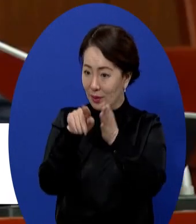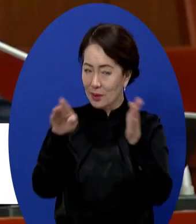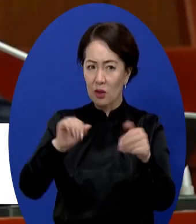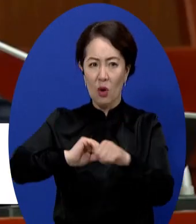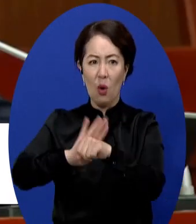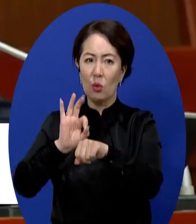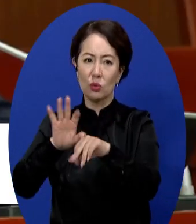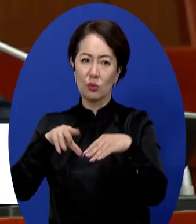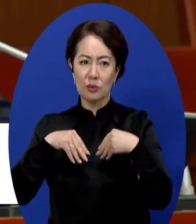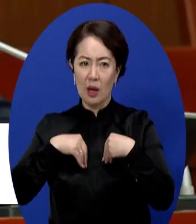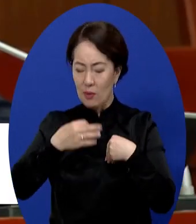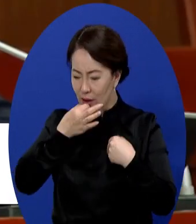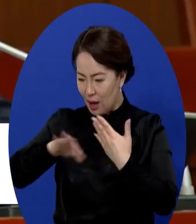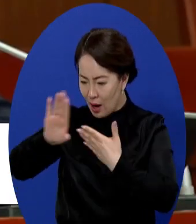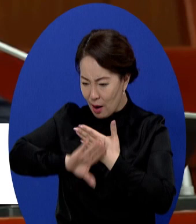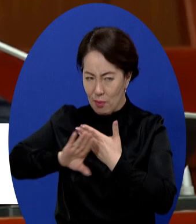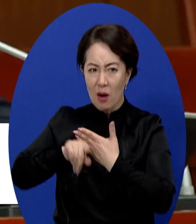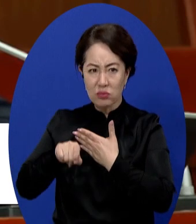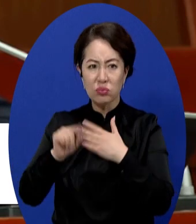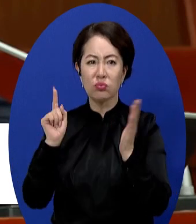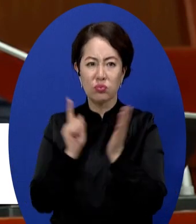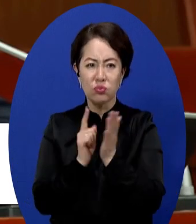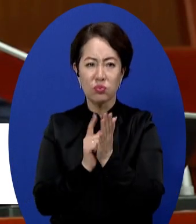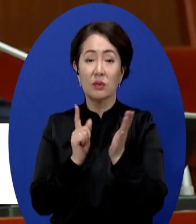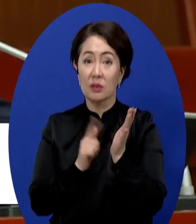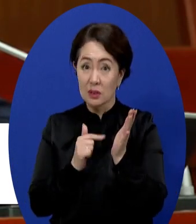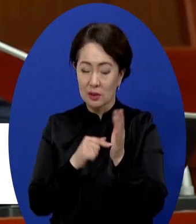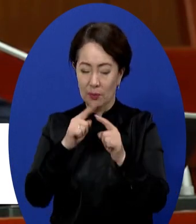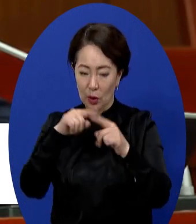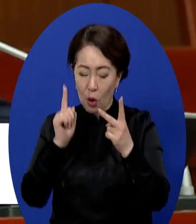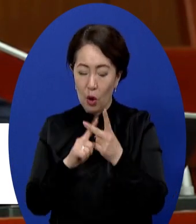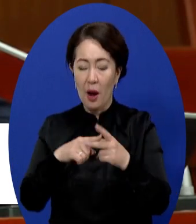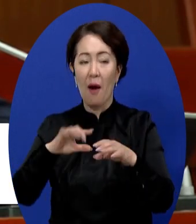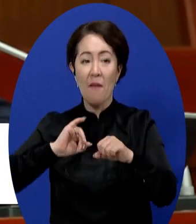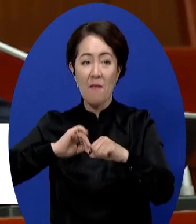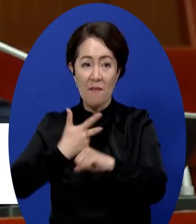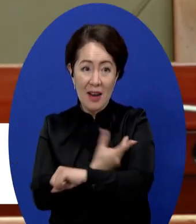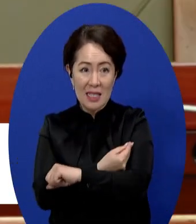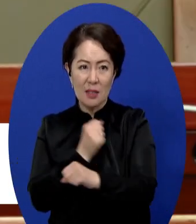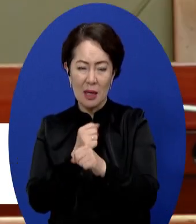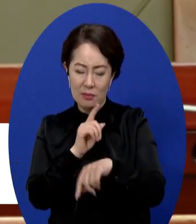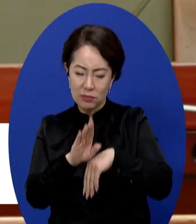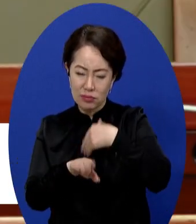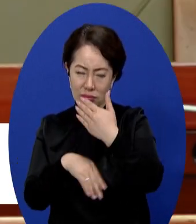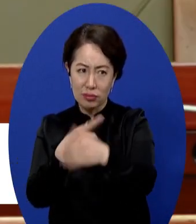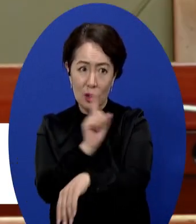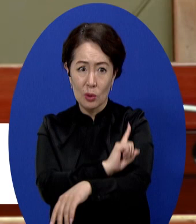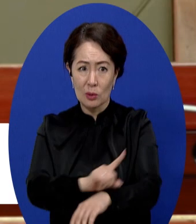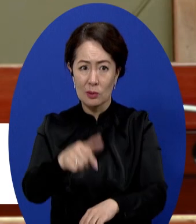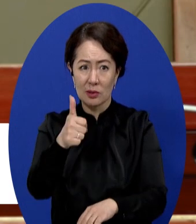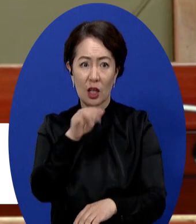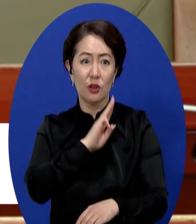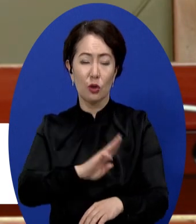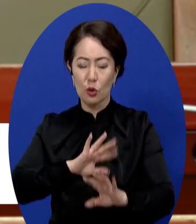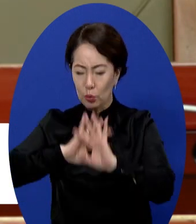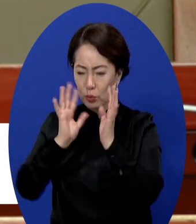өртөхгүй эрсдэлд орохгүй байх нөхцөлийг бүрдүүлэх, вакцинжуулалтын ажлыг үр дүн төрөх үүднээс бүх нийтийн хөл хорой тогтоох